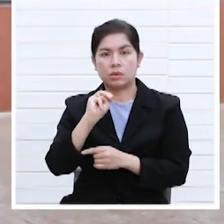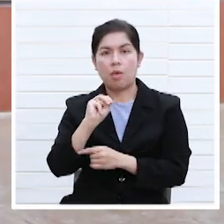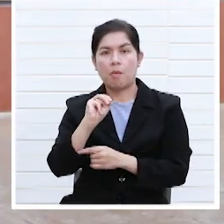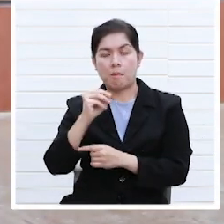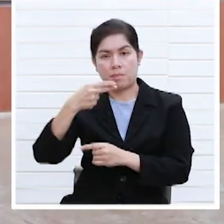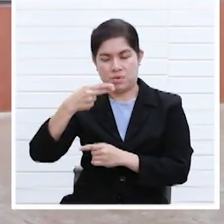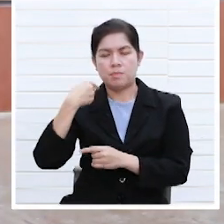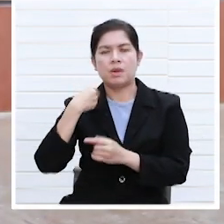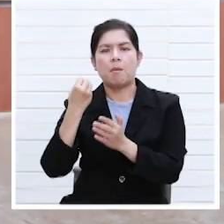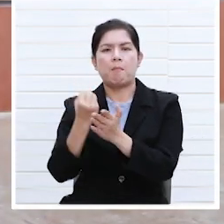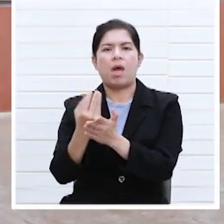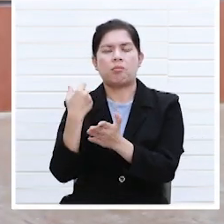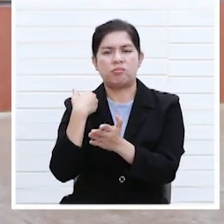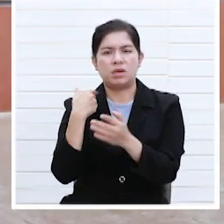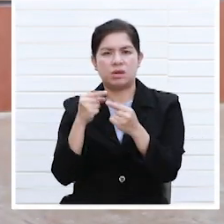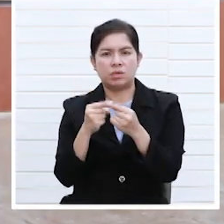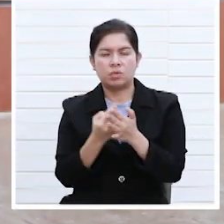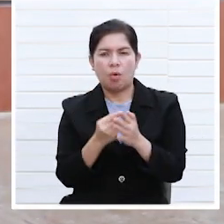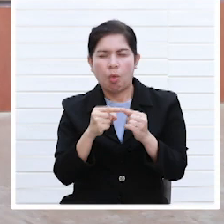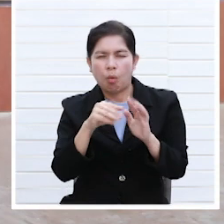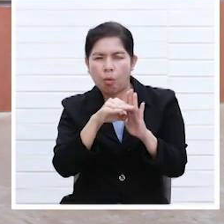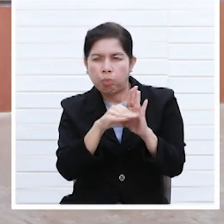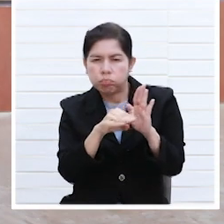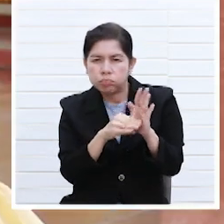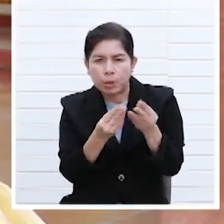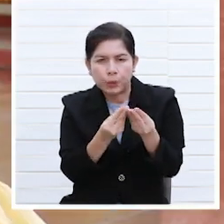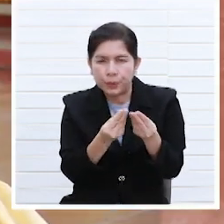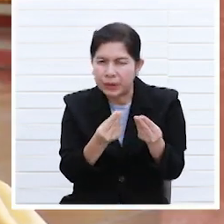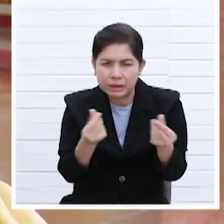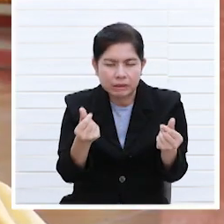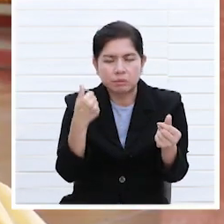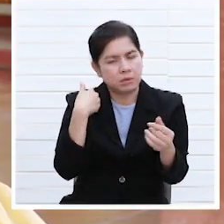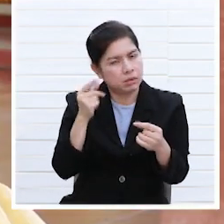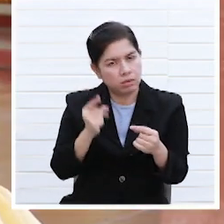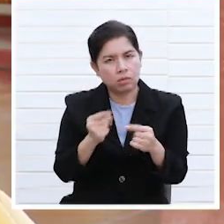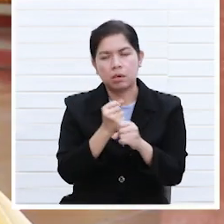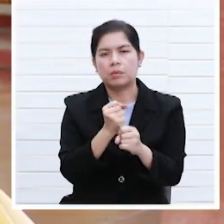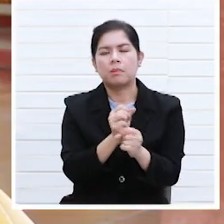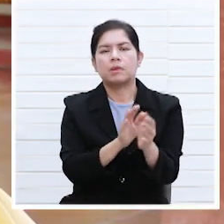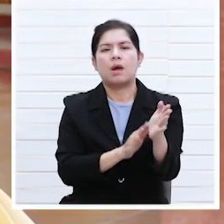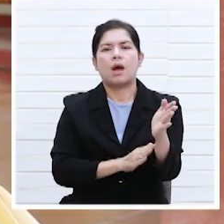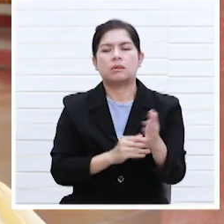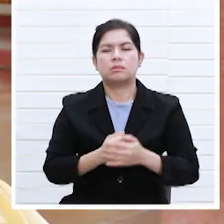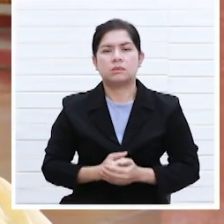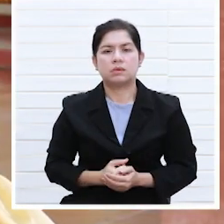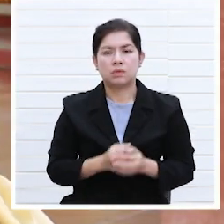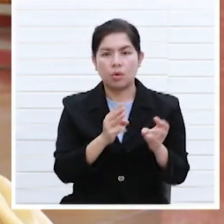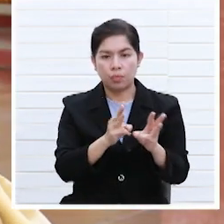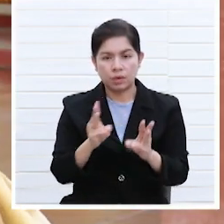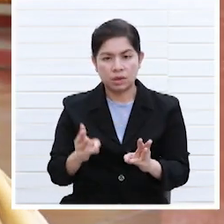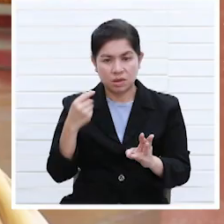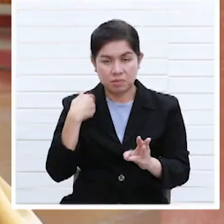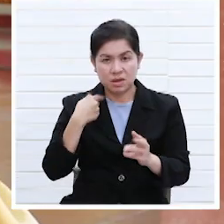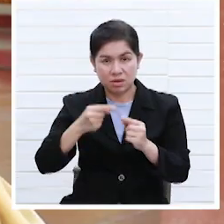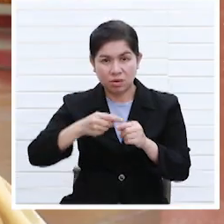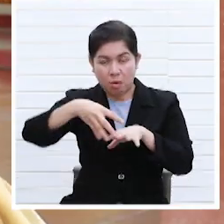เ พราะว่ามันขั้นตอนมันเยอะใช้เวลานานแล้วก็มันประณีตต้องใช้ความประณีตเยอะมากโดยเฉพา